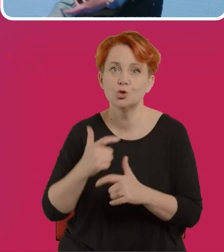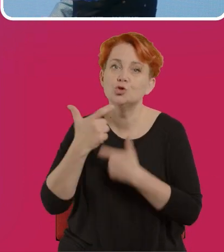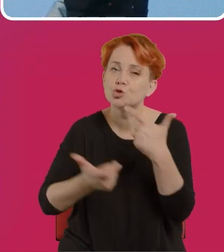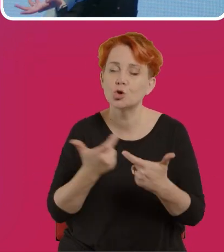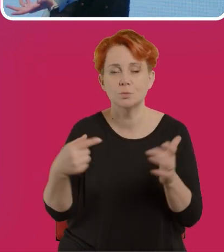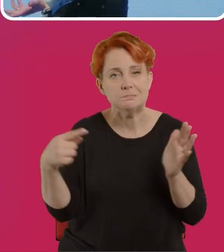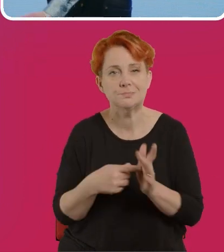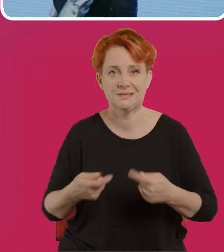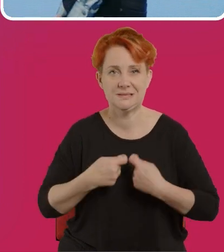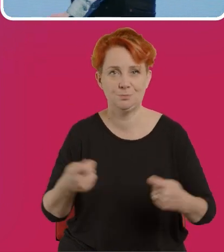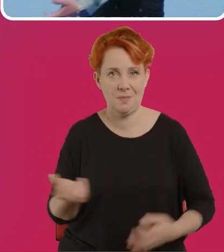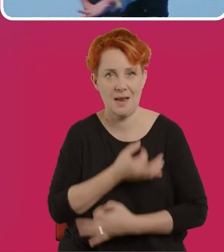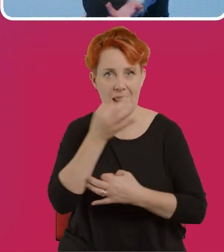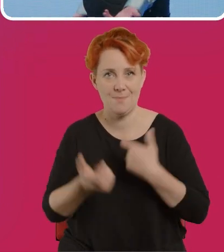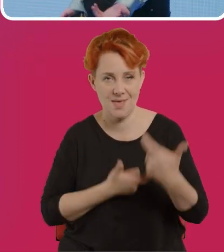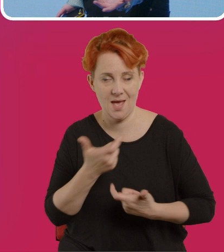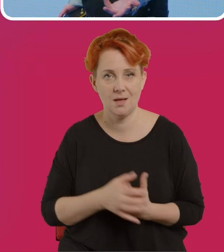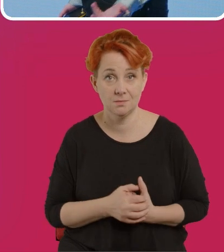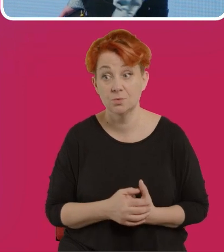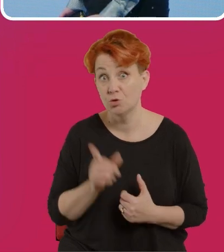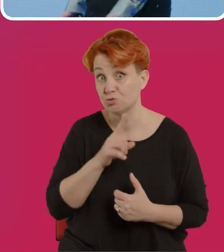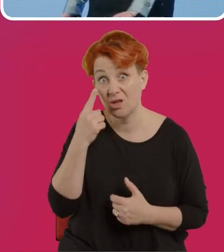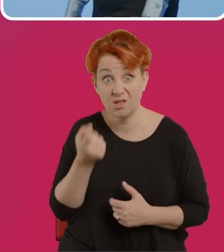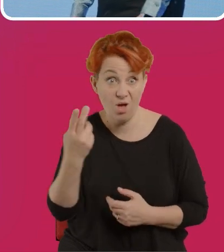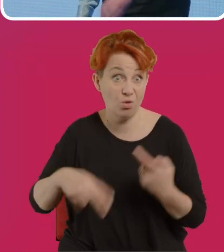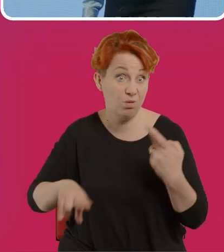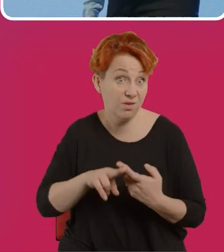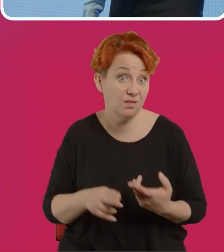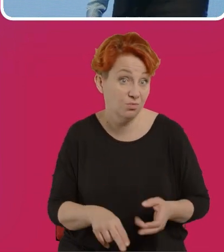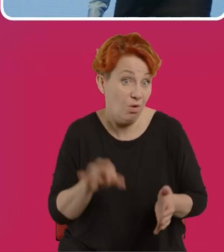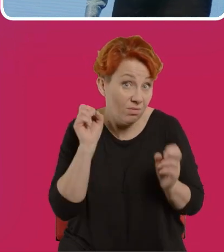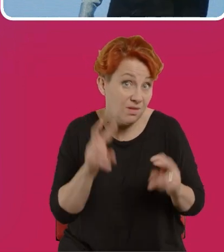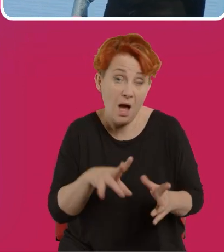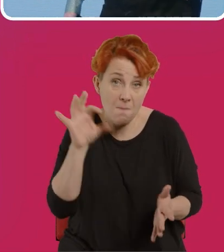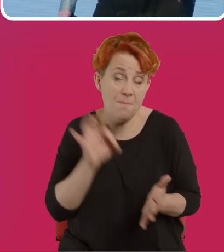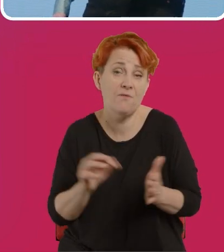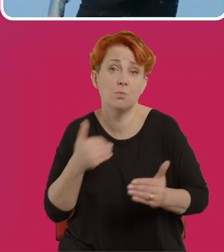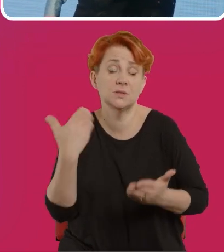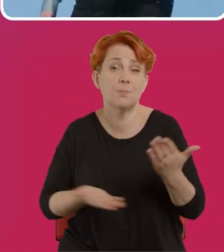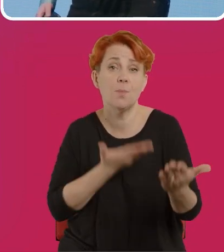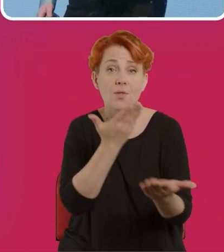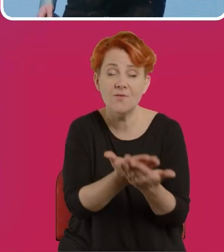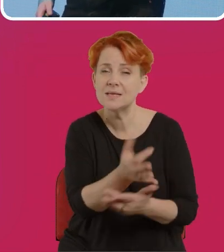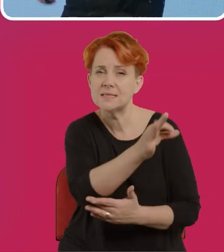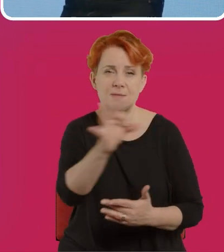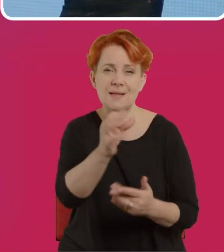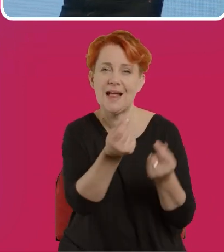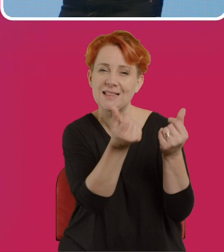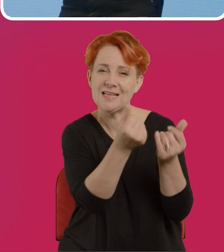sprzedaż ulepszyć? No i AI wtedy odpowiada, pewnie. Możesz na przykład zaproponować specjalne